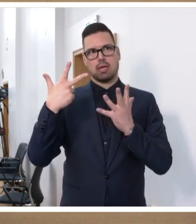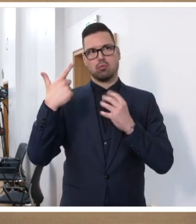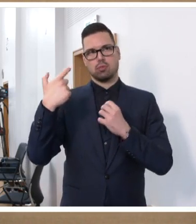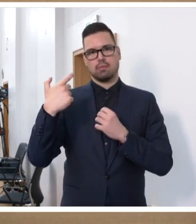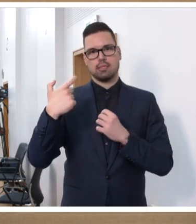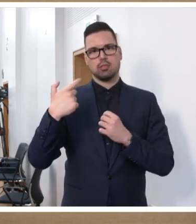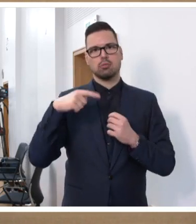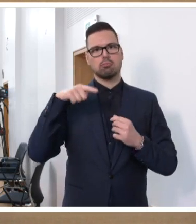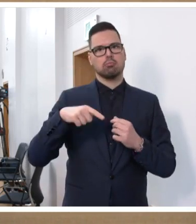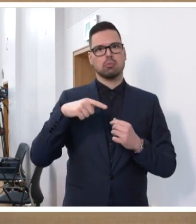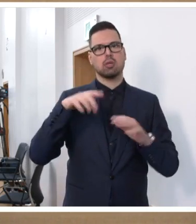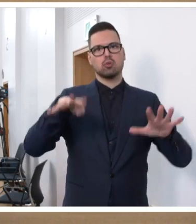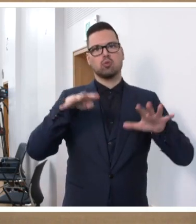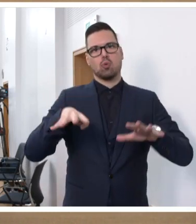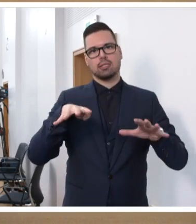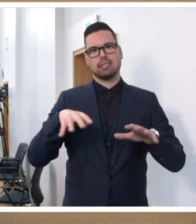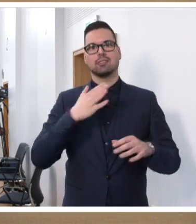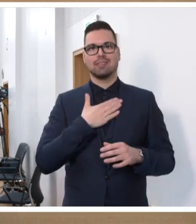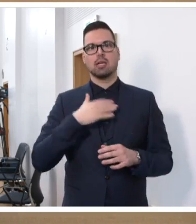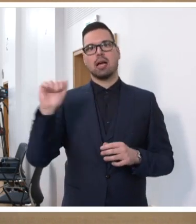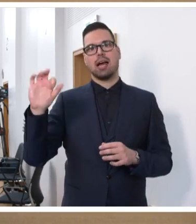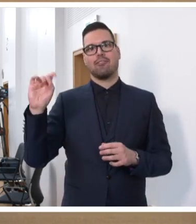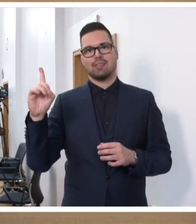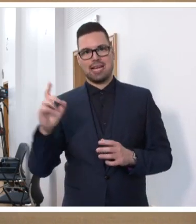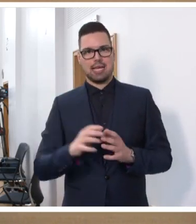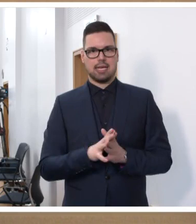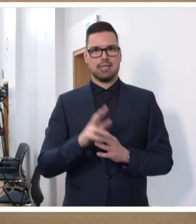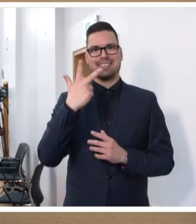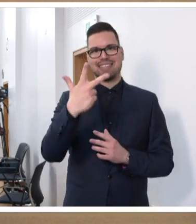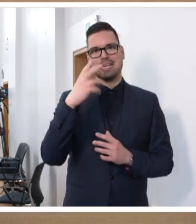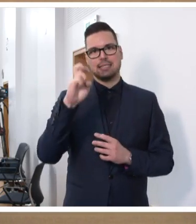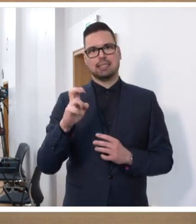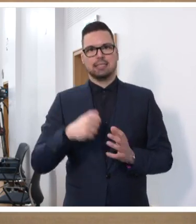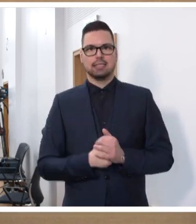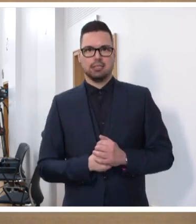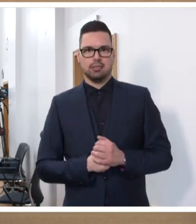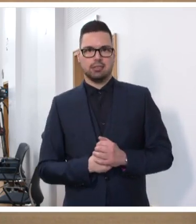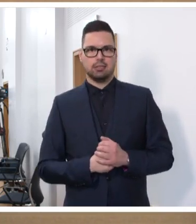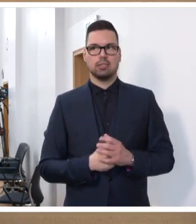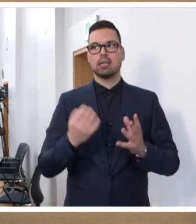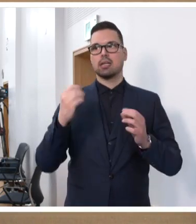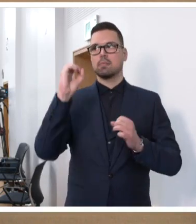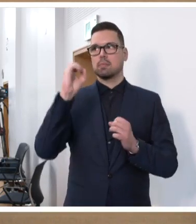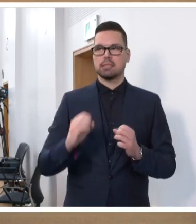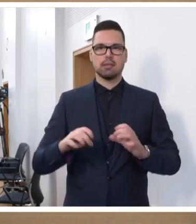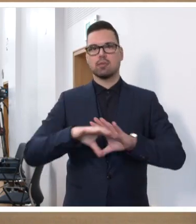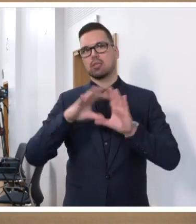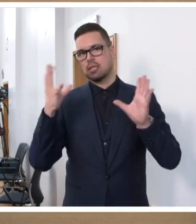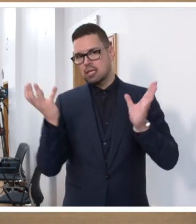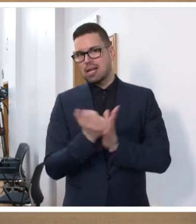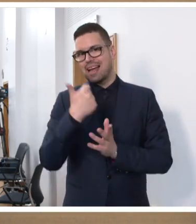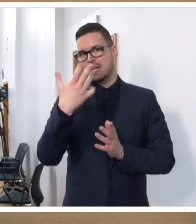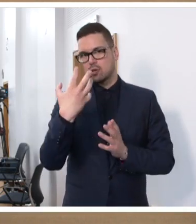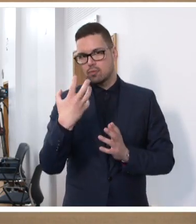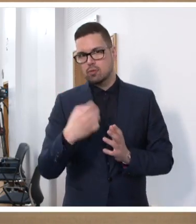5,7% 3 Mandate. 29 zu 19 zu 3 oder in Prozent der Sitze aus der Gesamtzahl von 51.